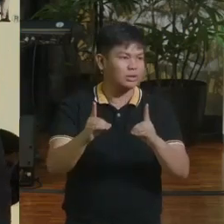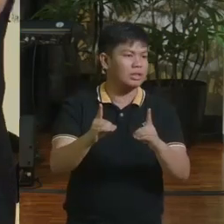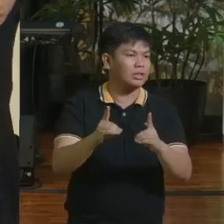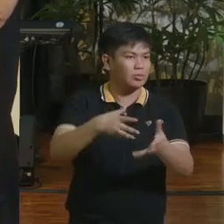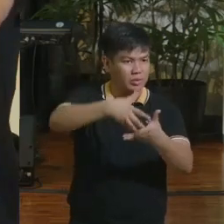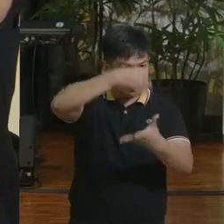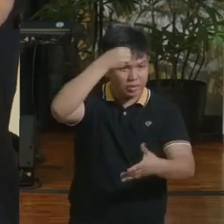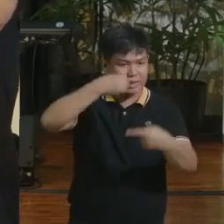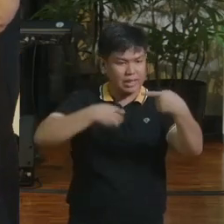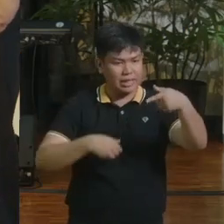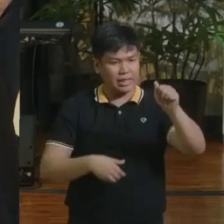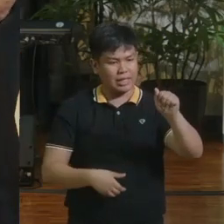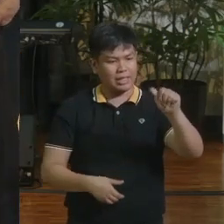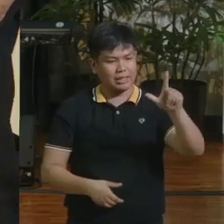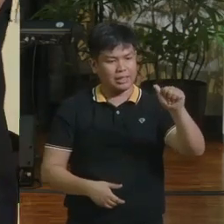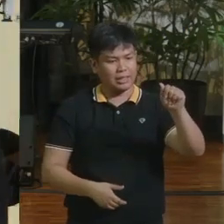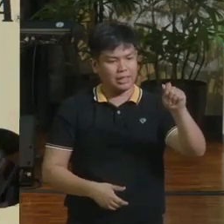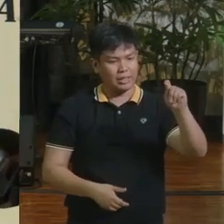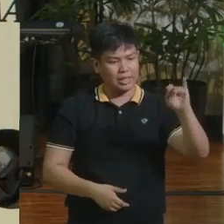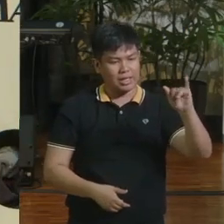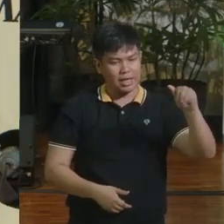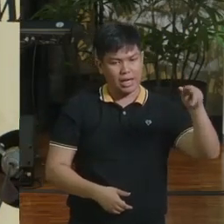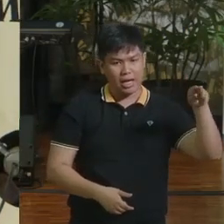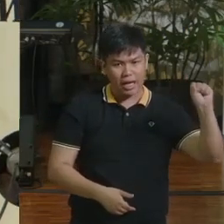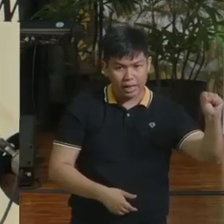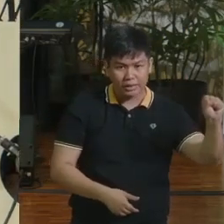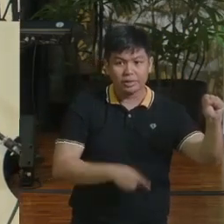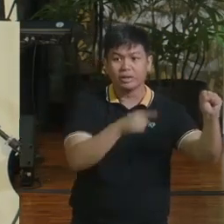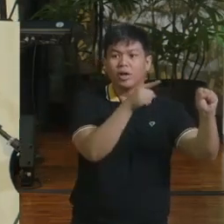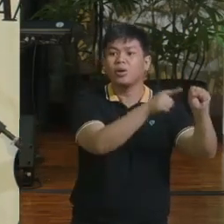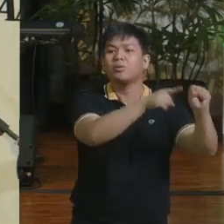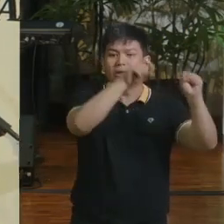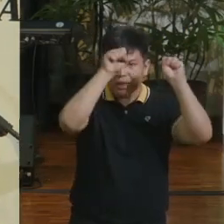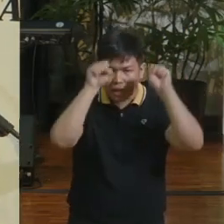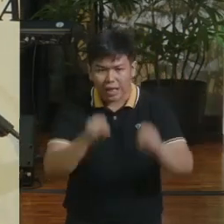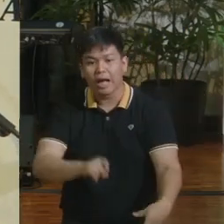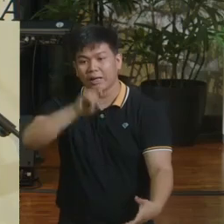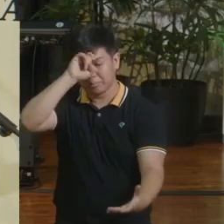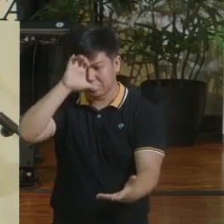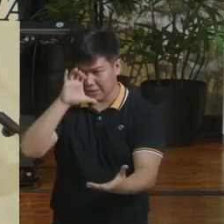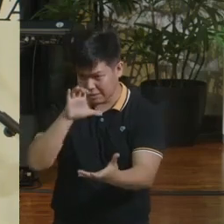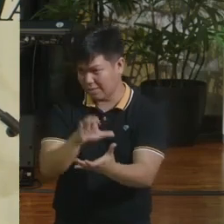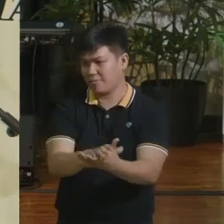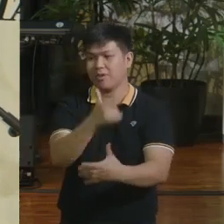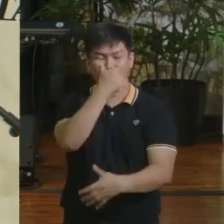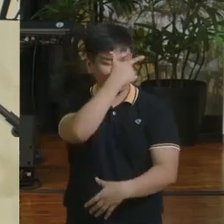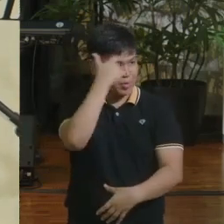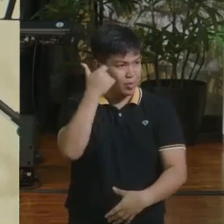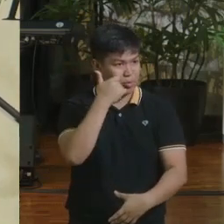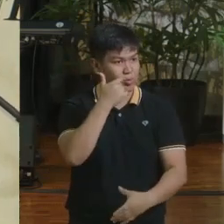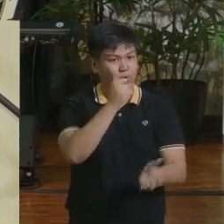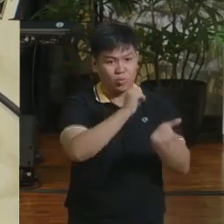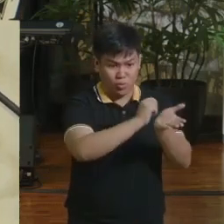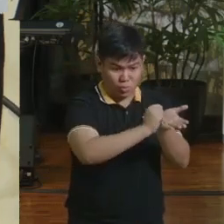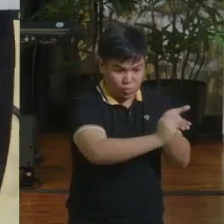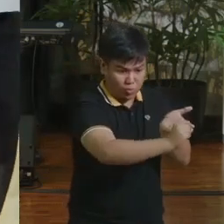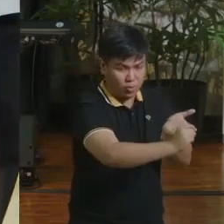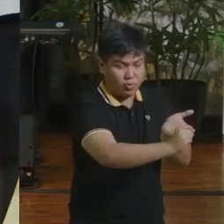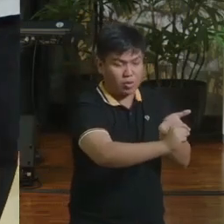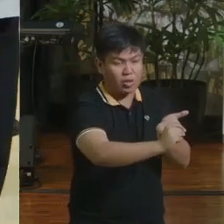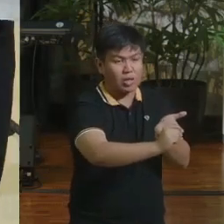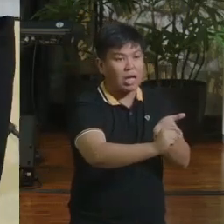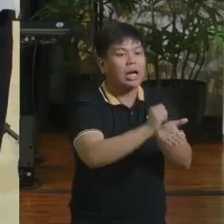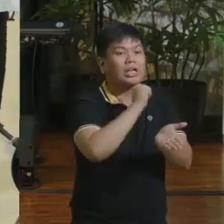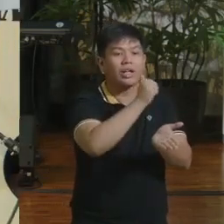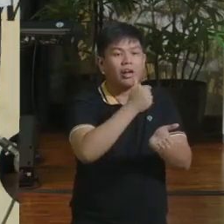ng Galatians ay maaari nating panghawakan sapagkat ito ay nagmula sa Diyos at